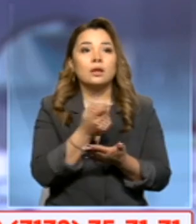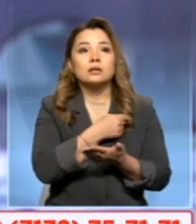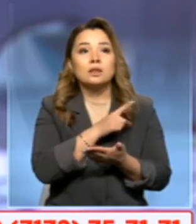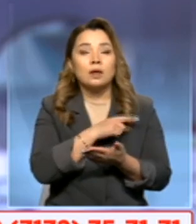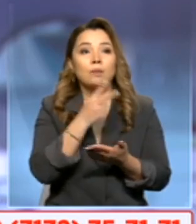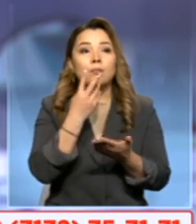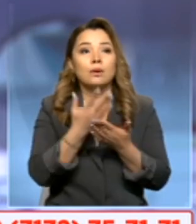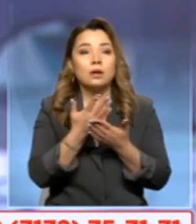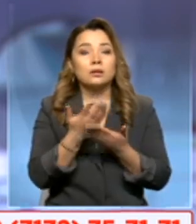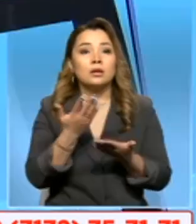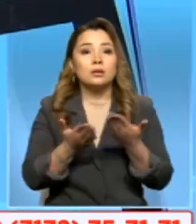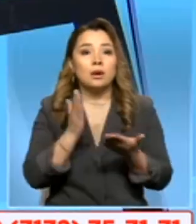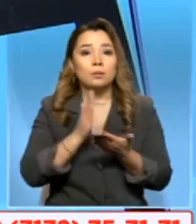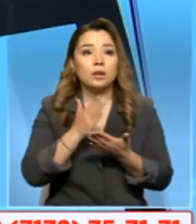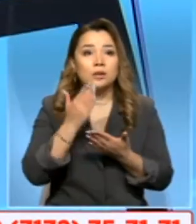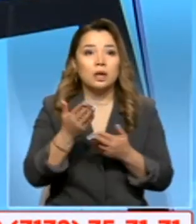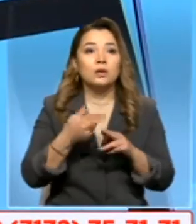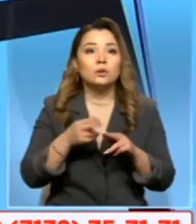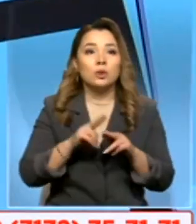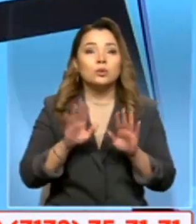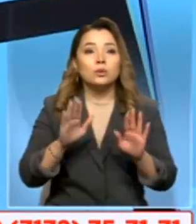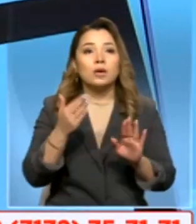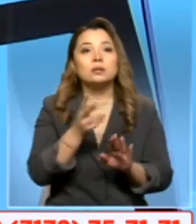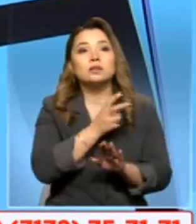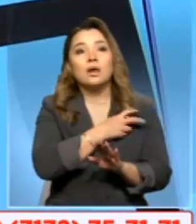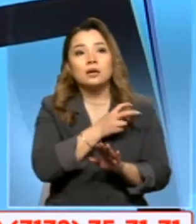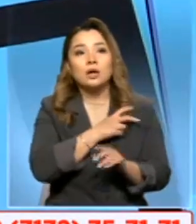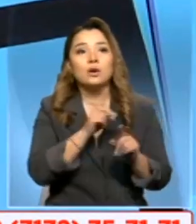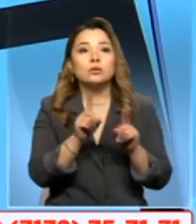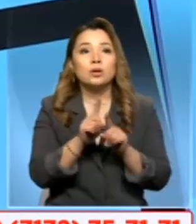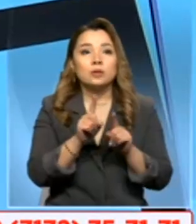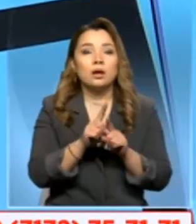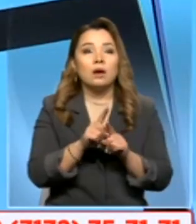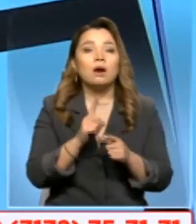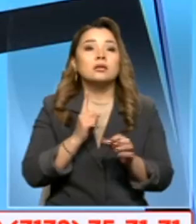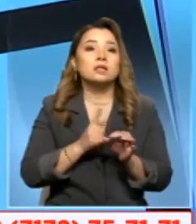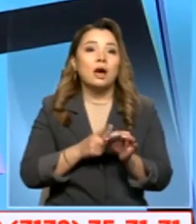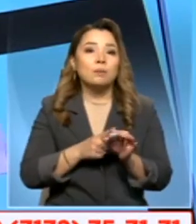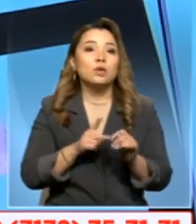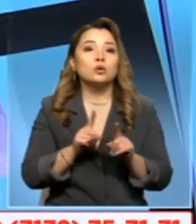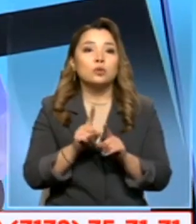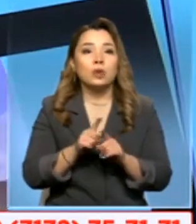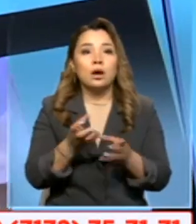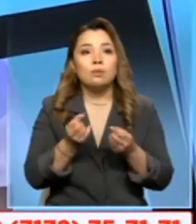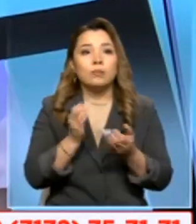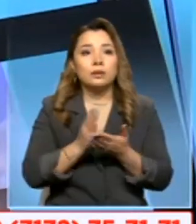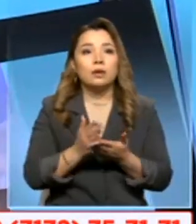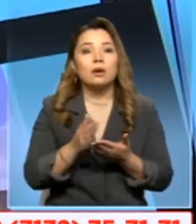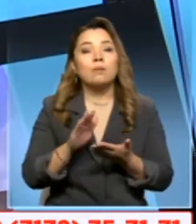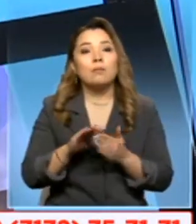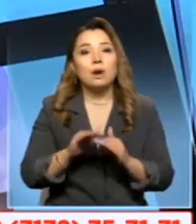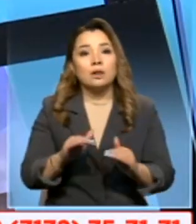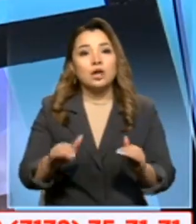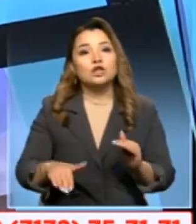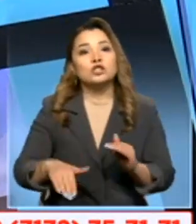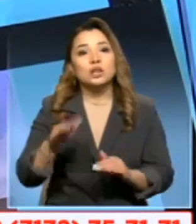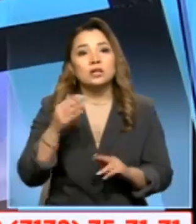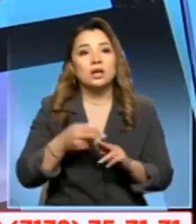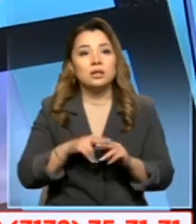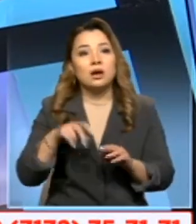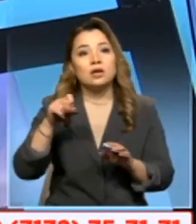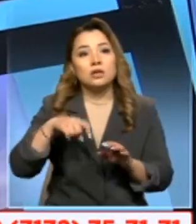медицинский показания болып тұрса, онда әрине тек дәрігердің нұсқауында таблетка түрінде қабылдайсыз, а егер кішкентай бала болса, тамшы